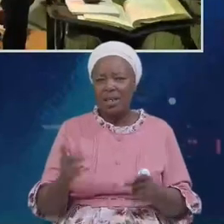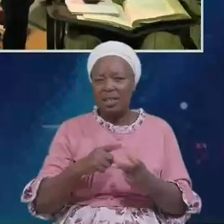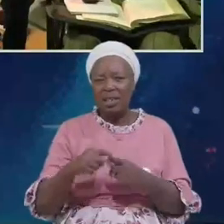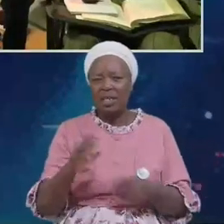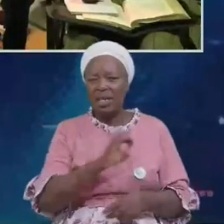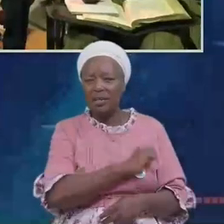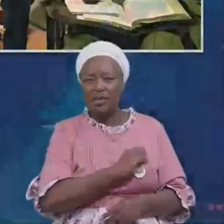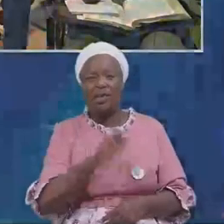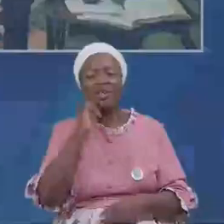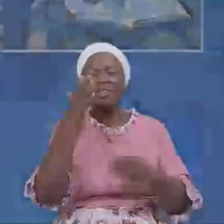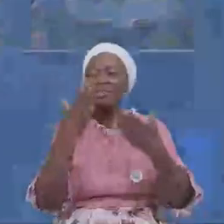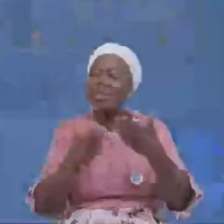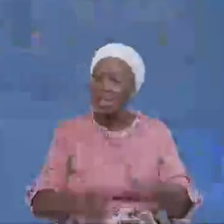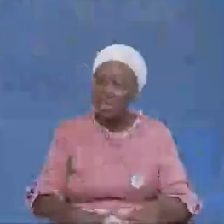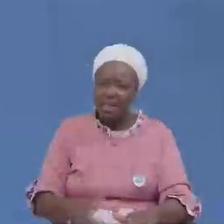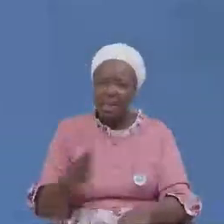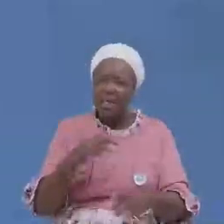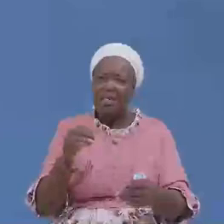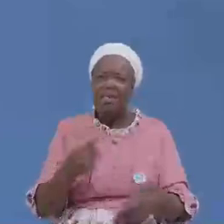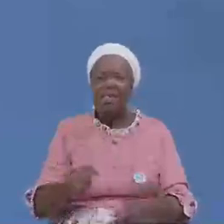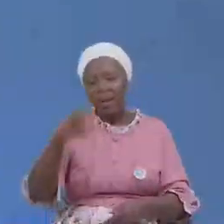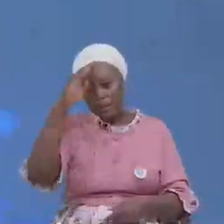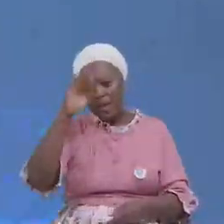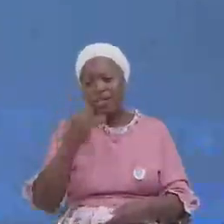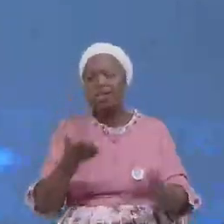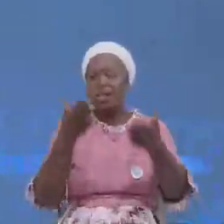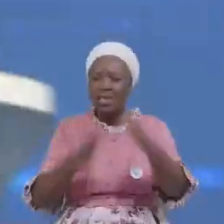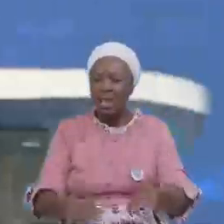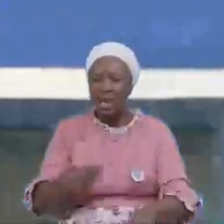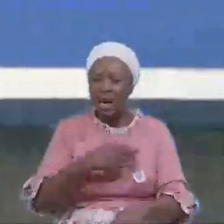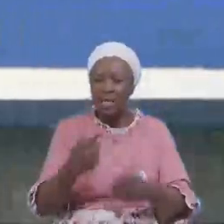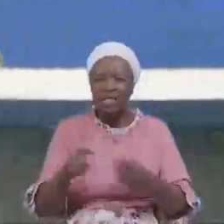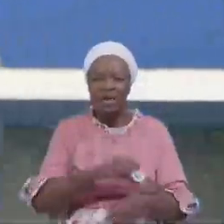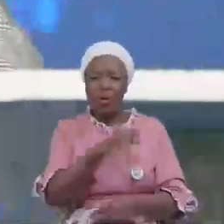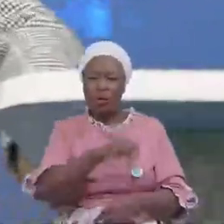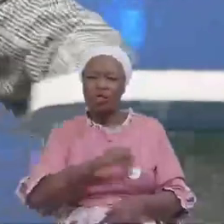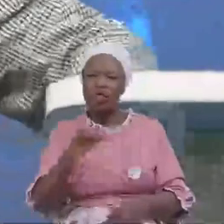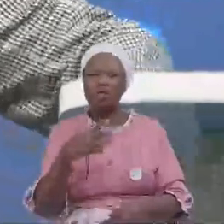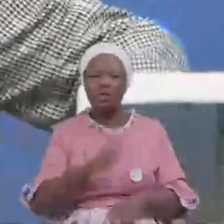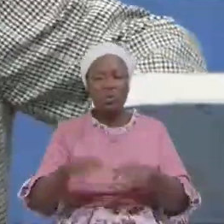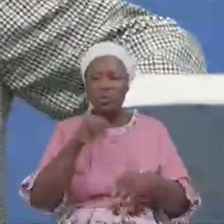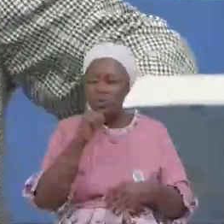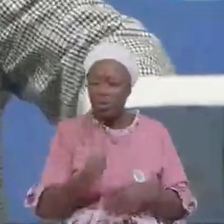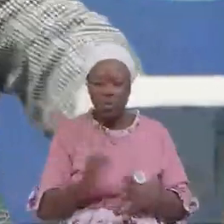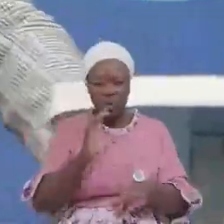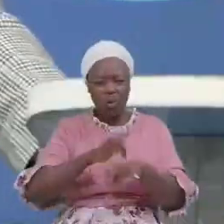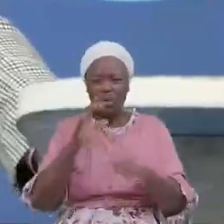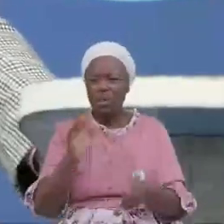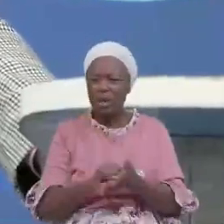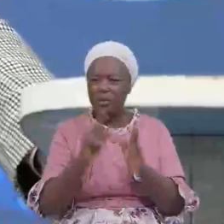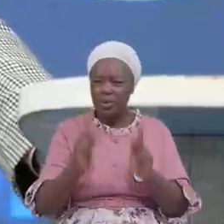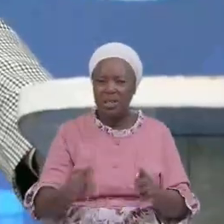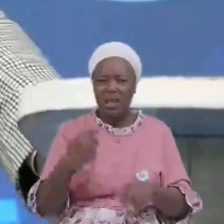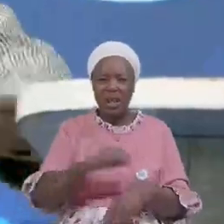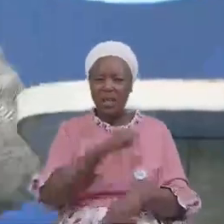Les émotions sont mortes. L'homme, le monsieur, la conscience est morte. La conscience ne lui